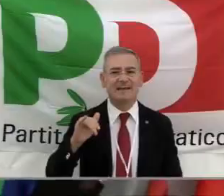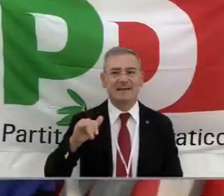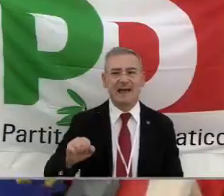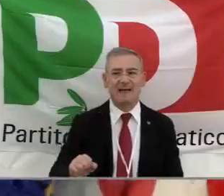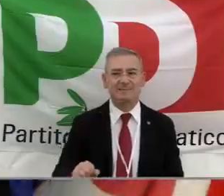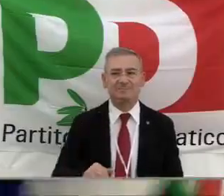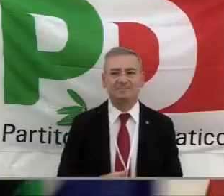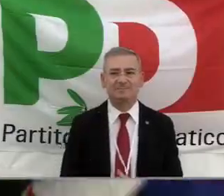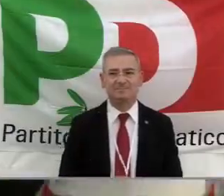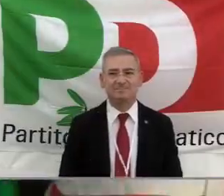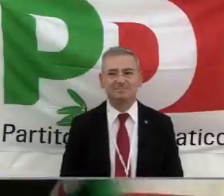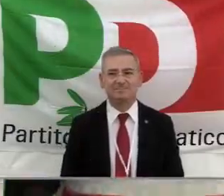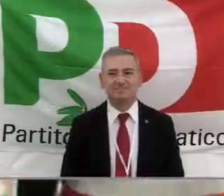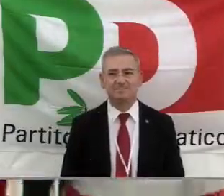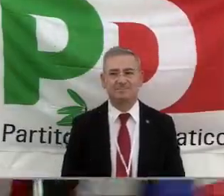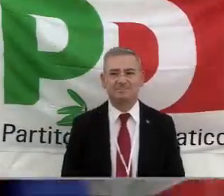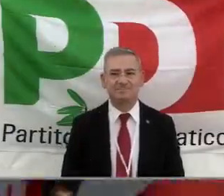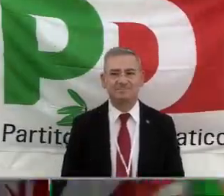Ciao a tutti.